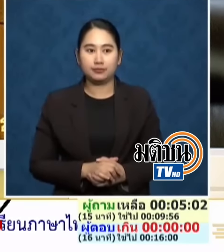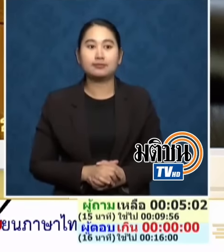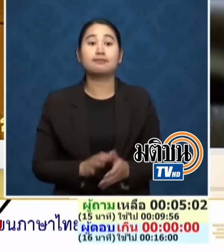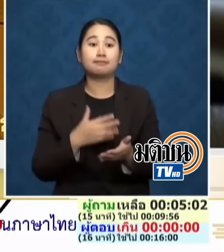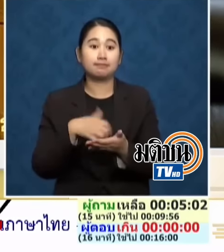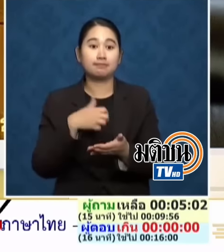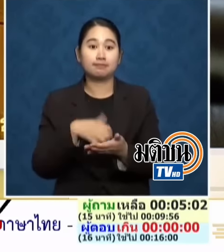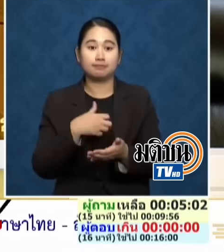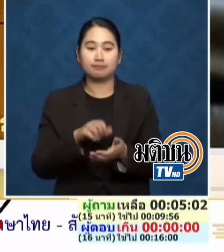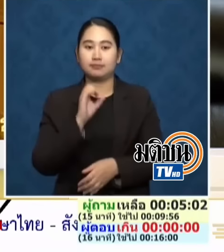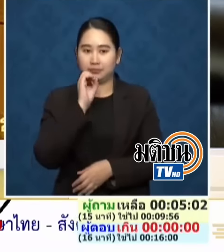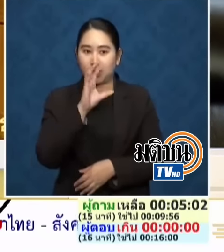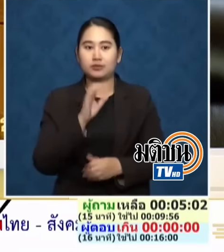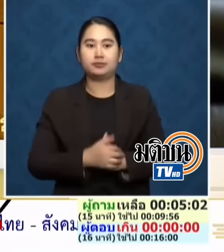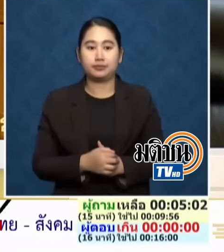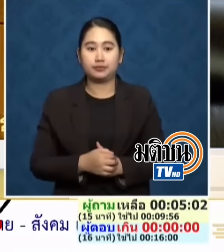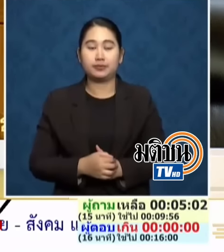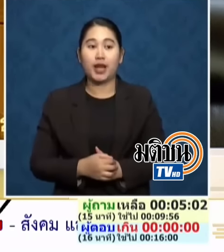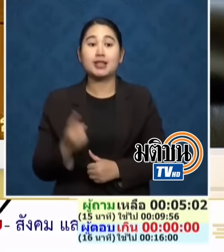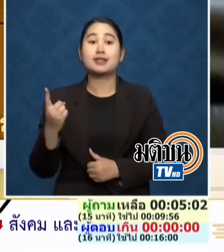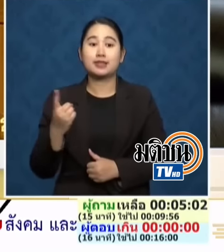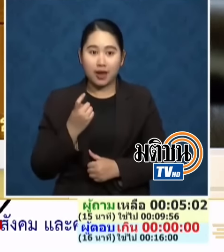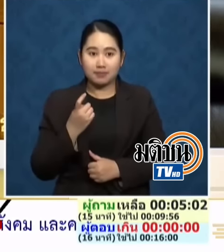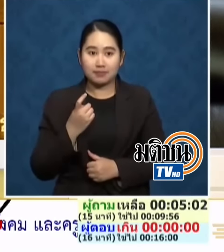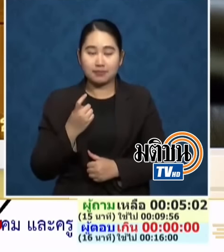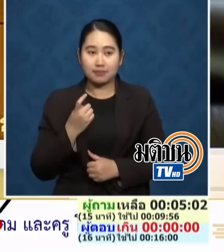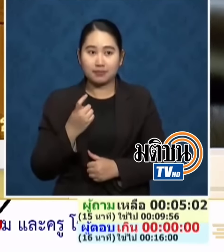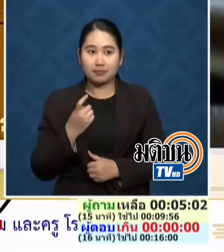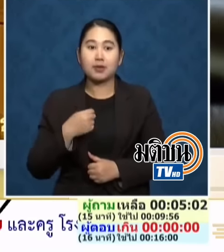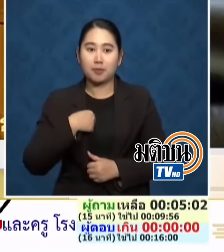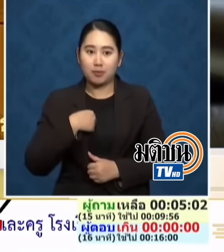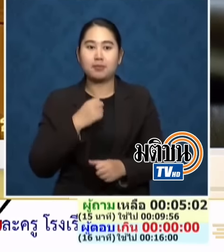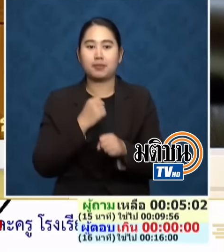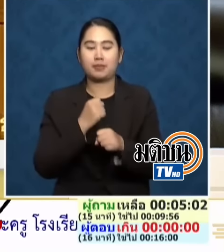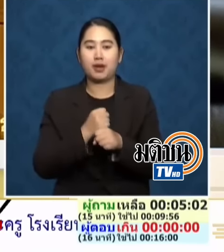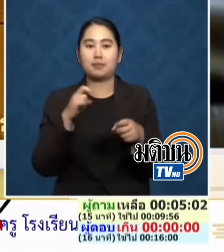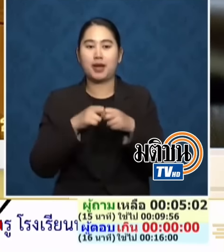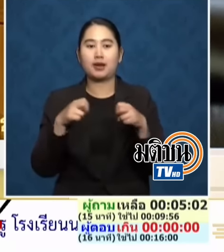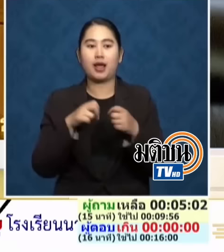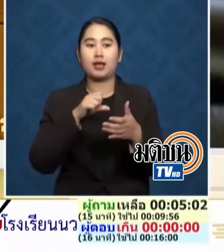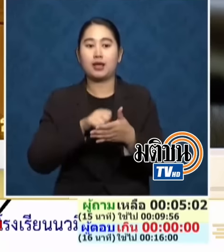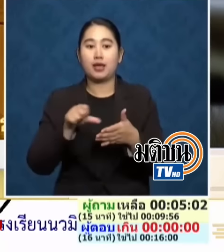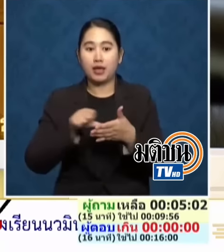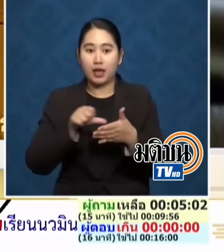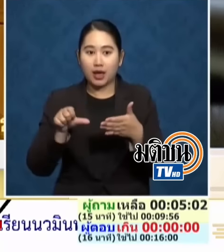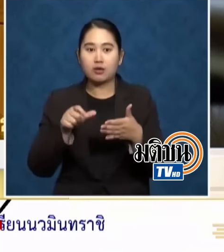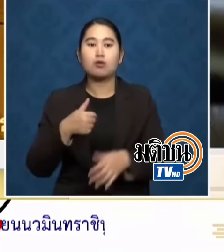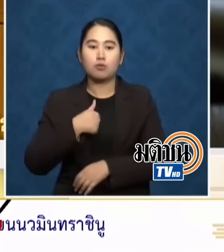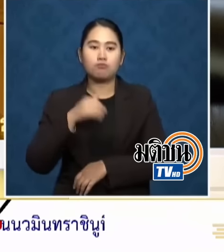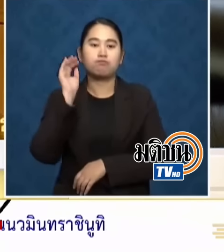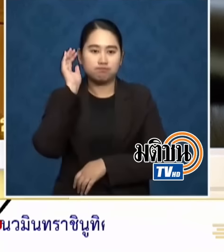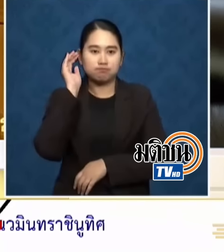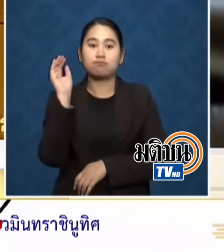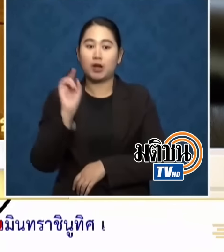ดงนั้น ทําประทานครัถามวาสิ่งที่ผมจะแก้ปัญหาทมัเกิดขึนผมเชื่อว่า